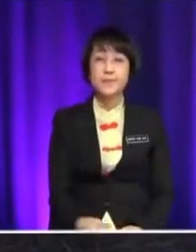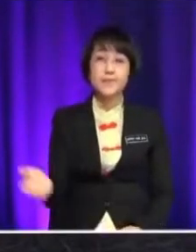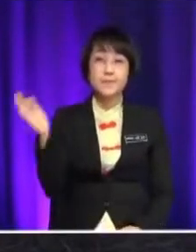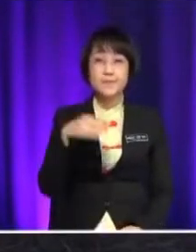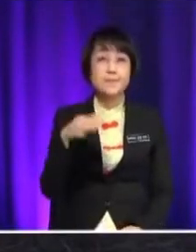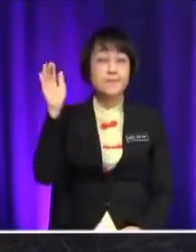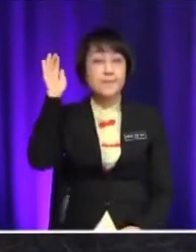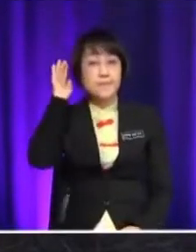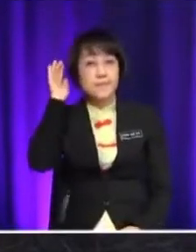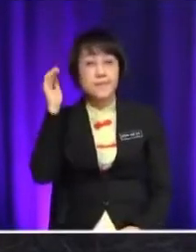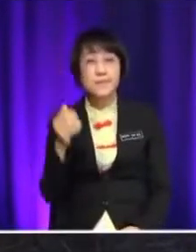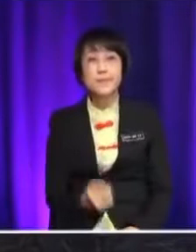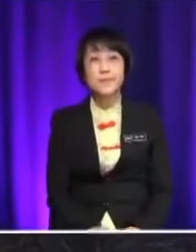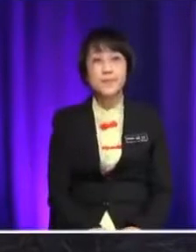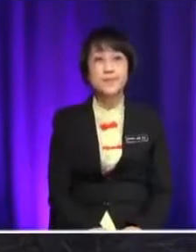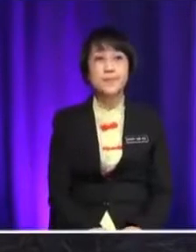dengarkan.